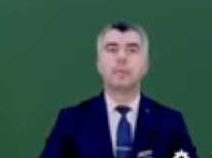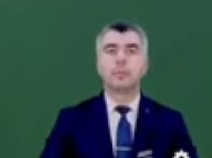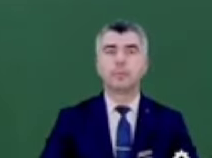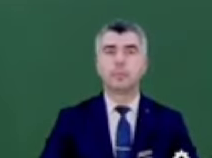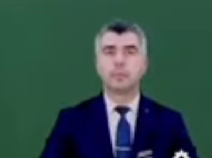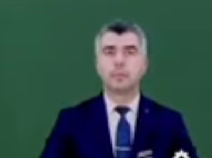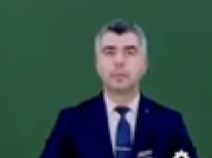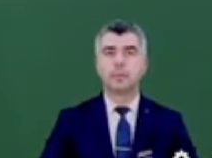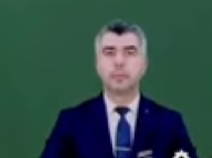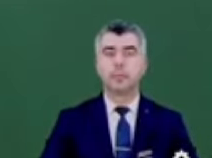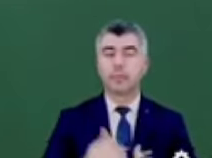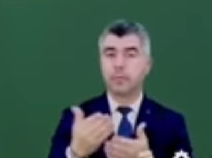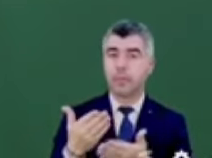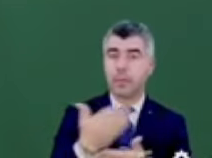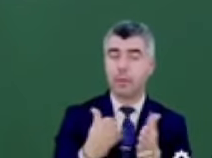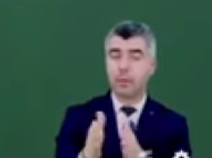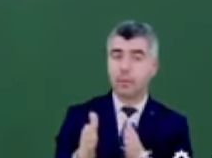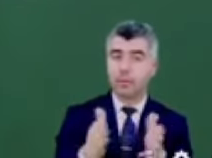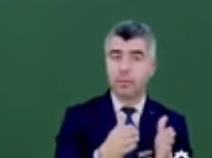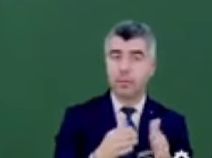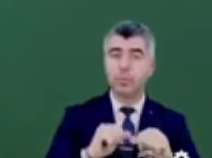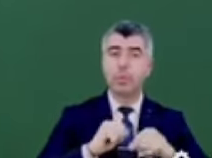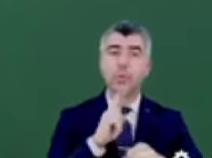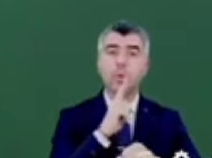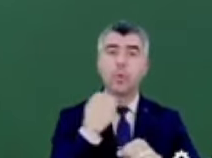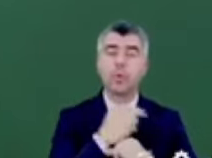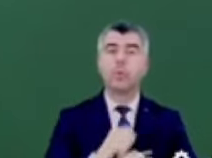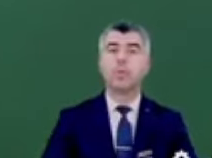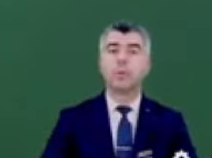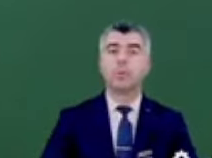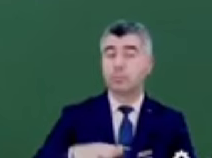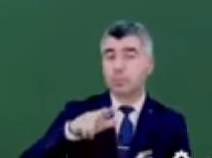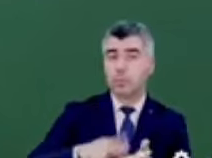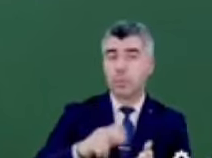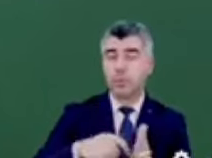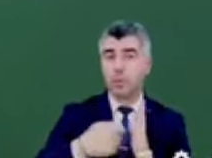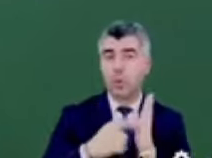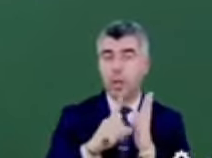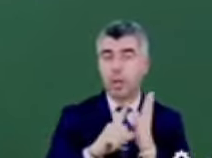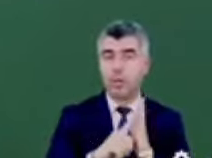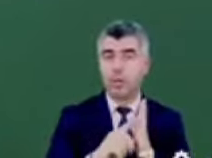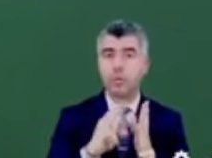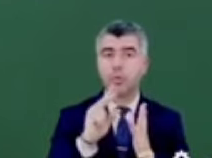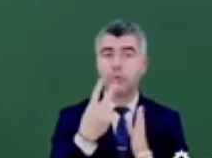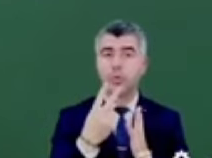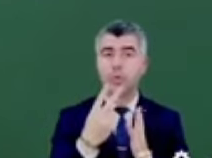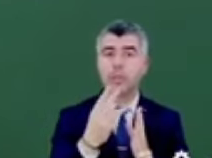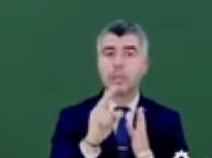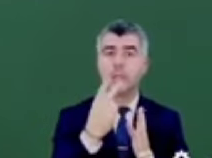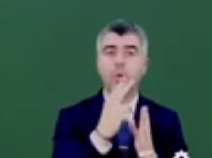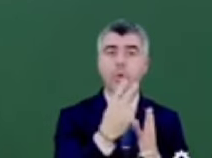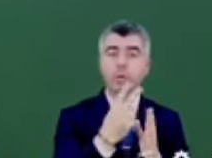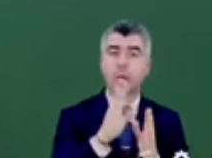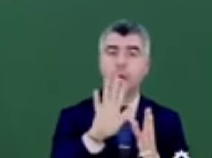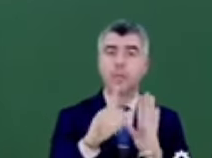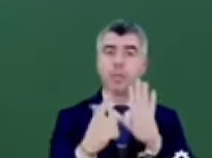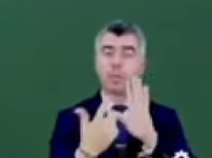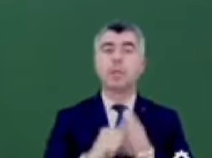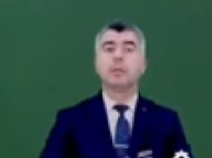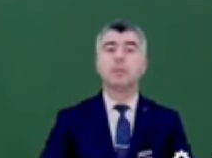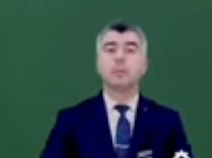والاتصال بعد ذلك تداول مجلس الحكومه وصدقه على مشروع المرسوم رقم 2 22 1075